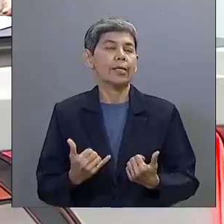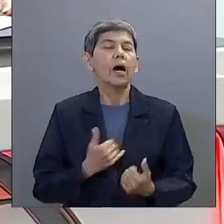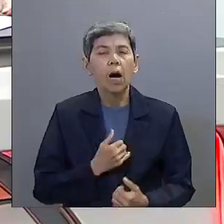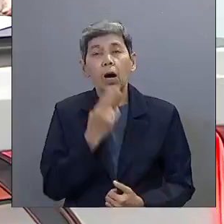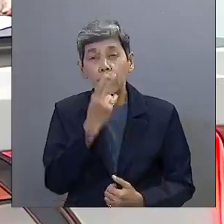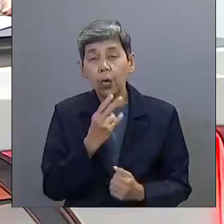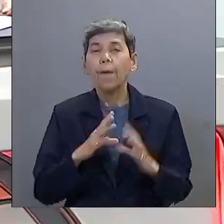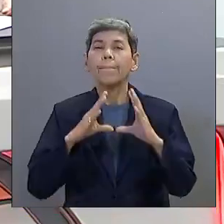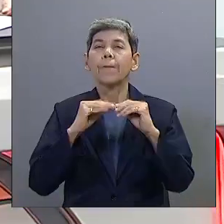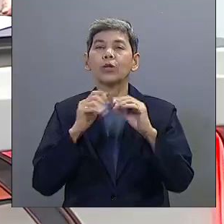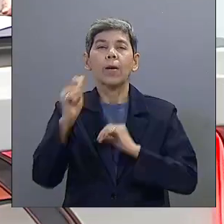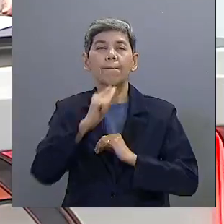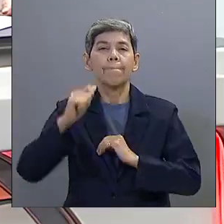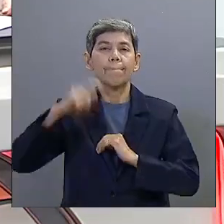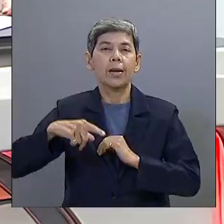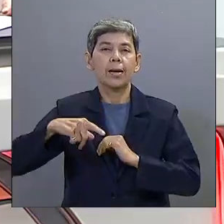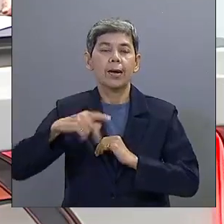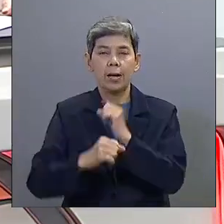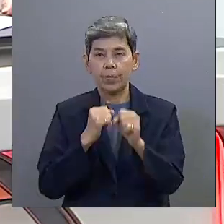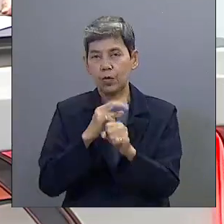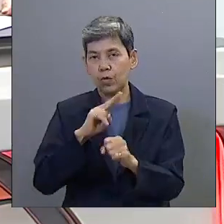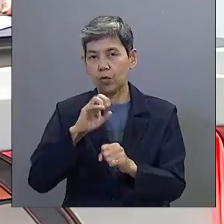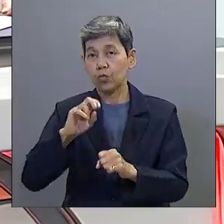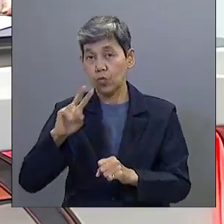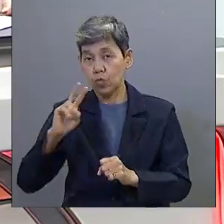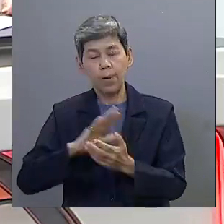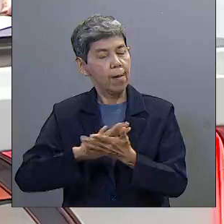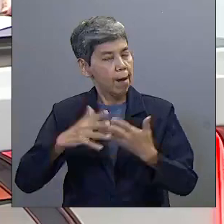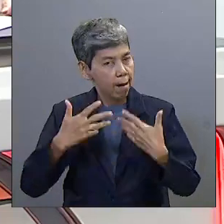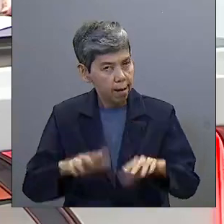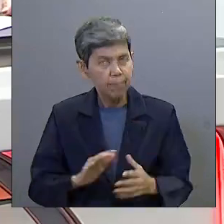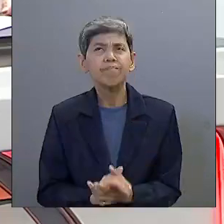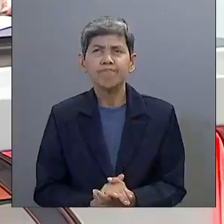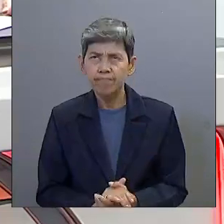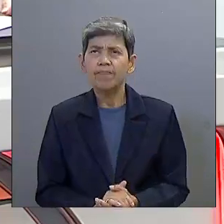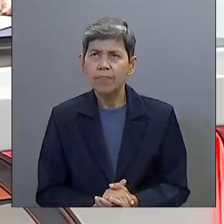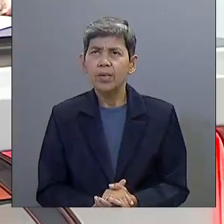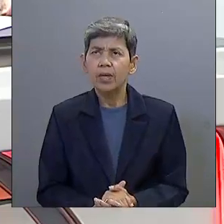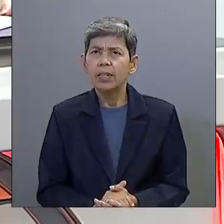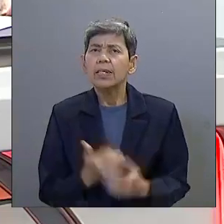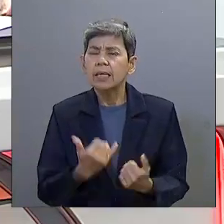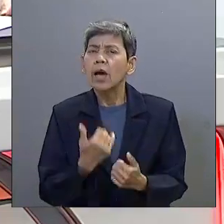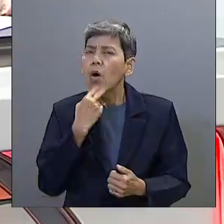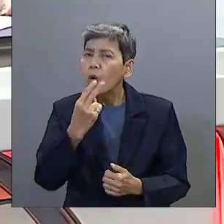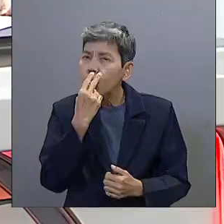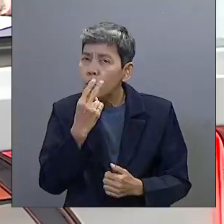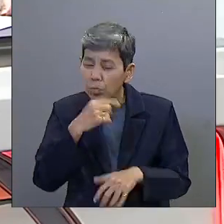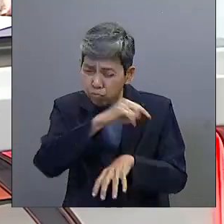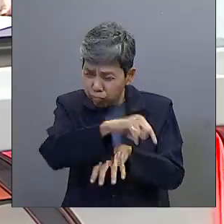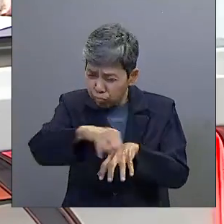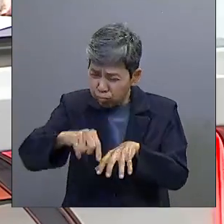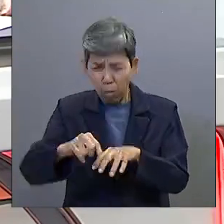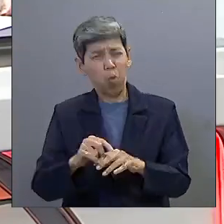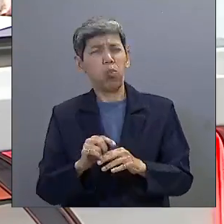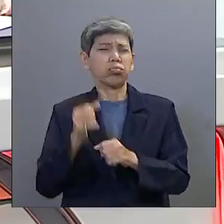ปิดฉากทางเอเปกซัมมิต2022ไปเรียบร้อยแล้วนะคะถึงแม้ว่ารอบๆพื้นที่นั้นอาจจะมีความชุล